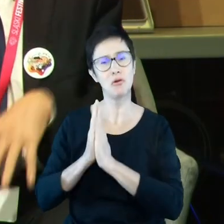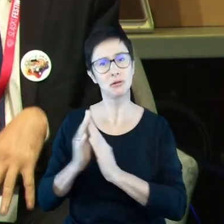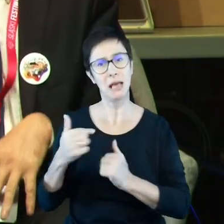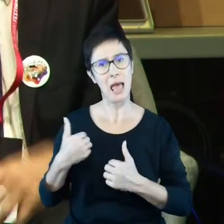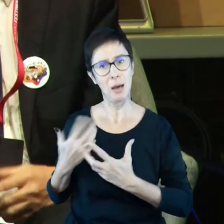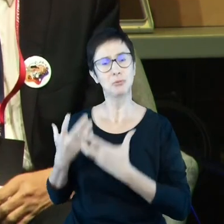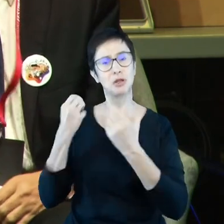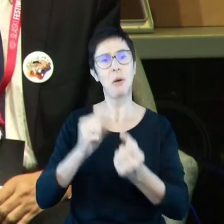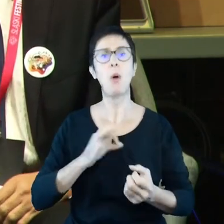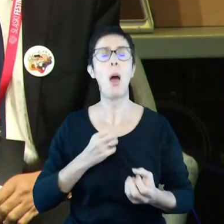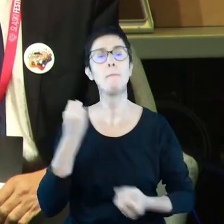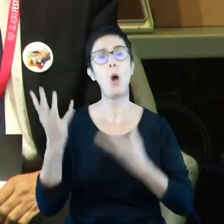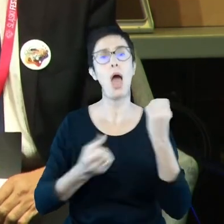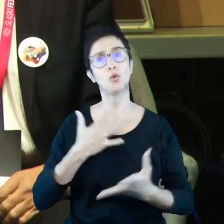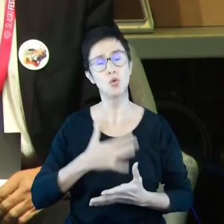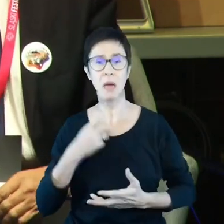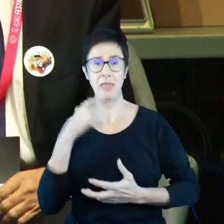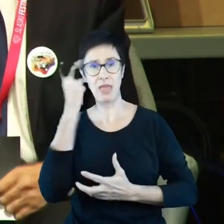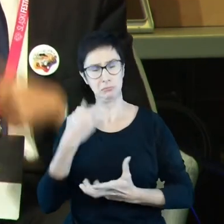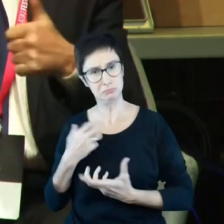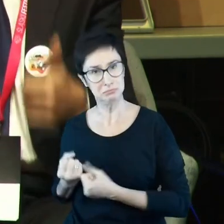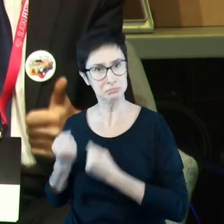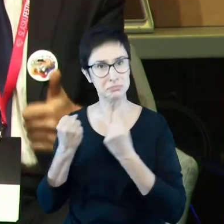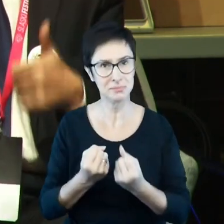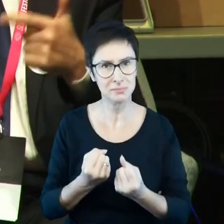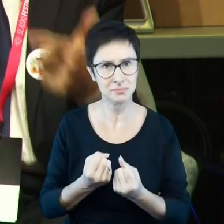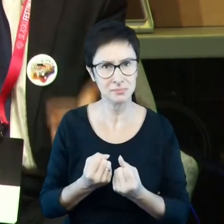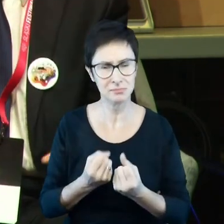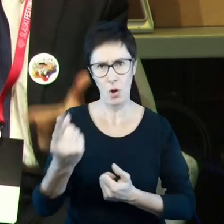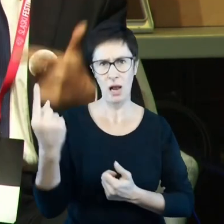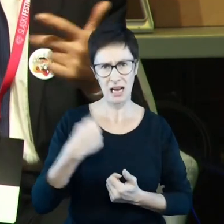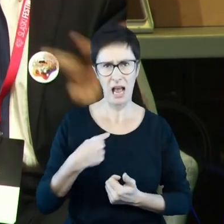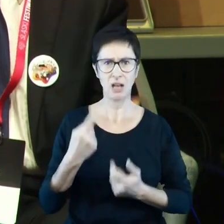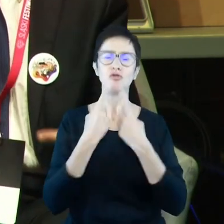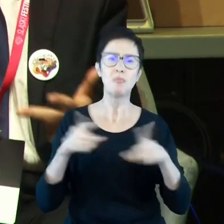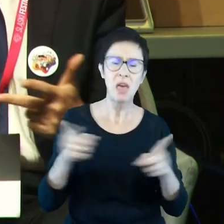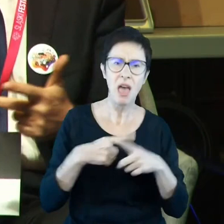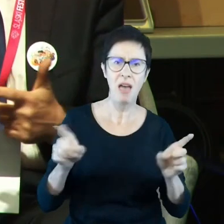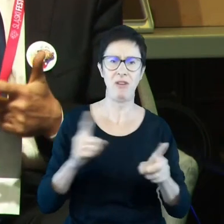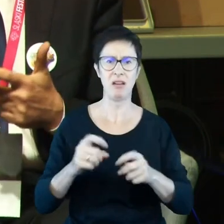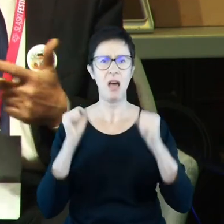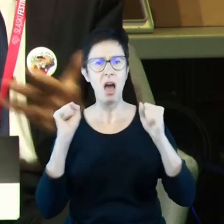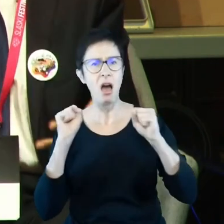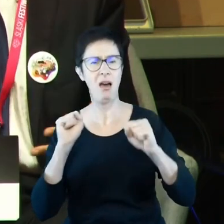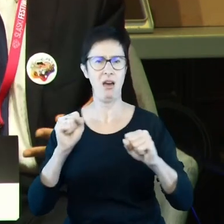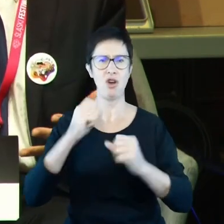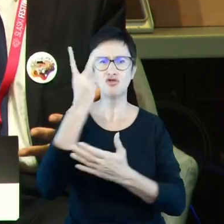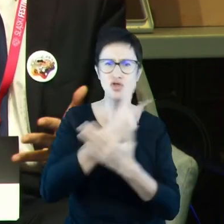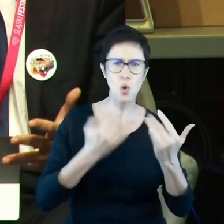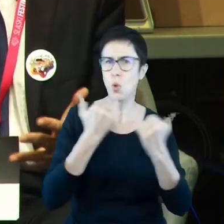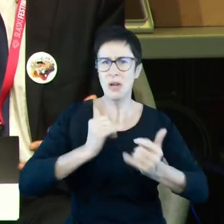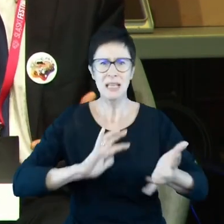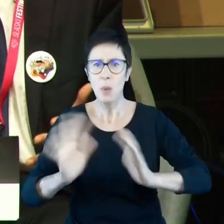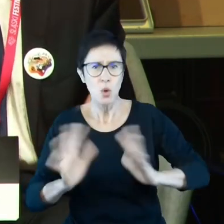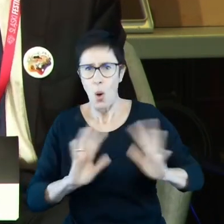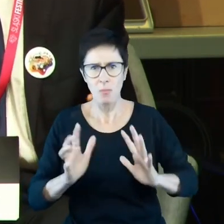która mi się wydaje interesująca. I kazał mi ją śpiewać, skandować, czytać. Na przeróżne sposoby po prostu.